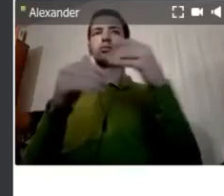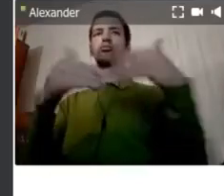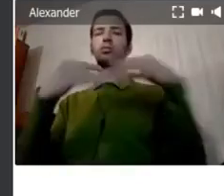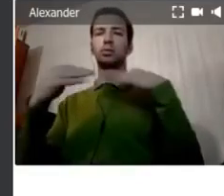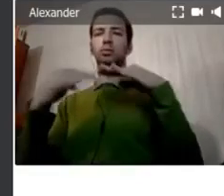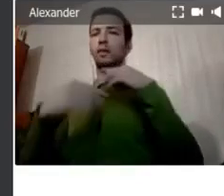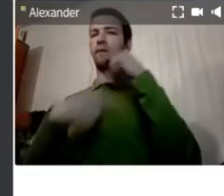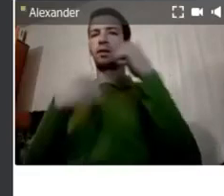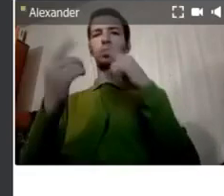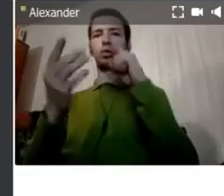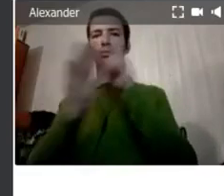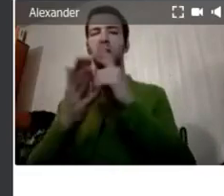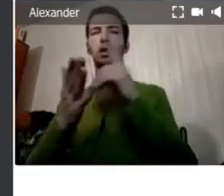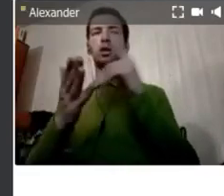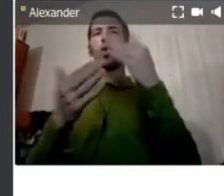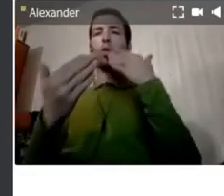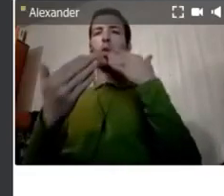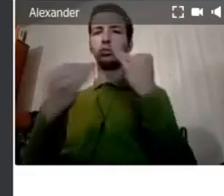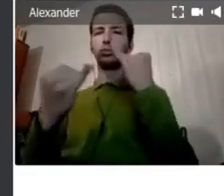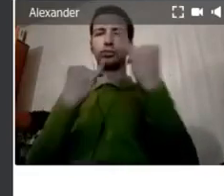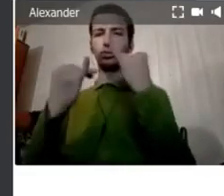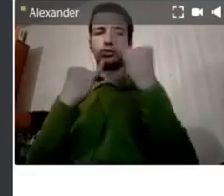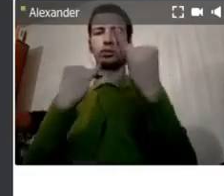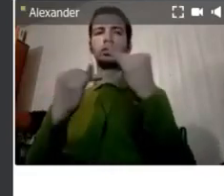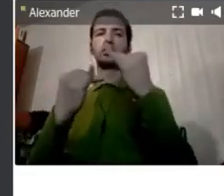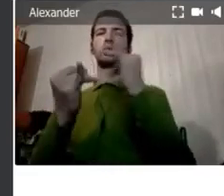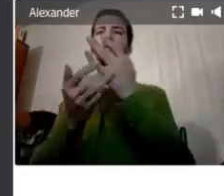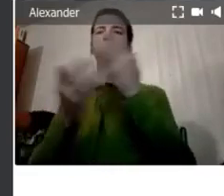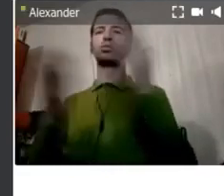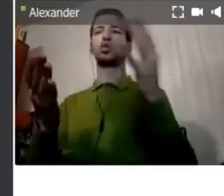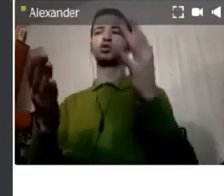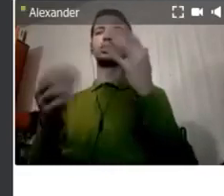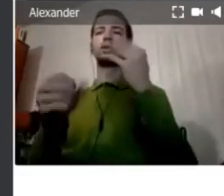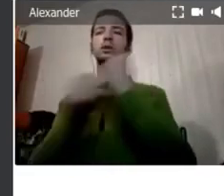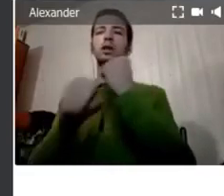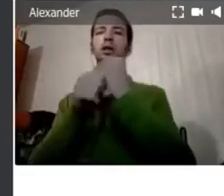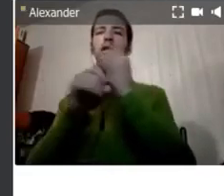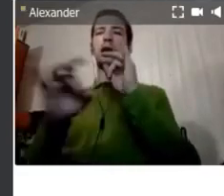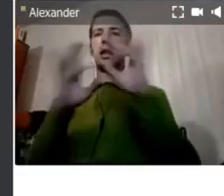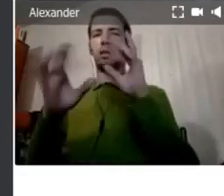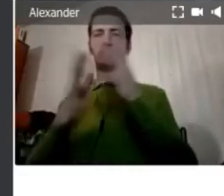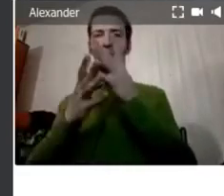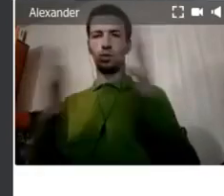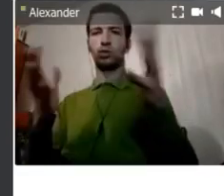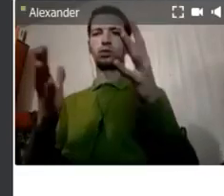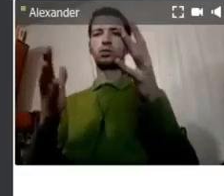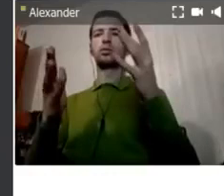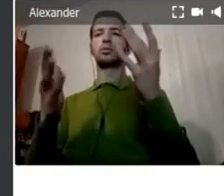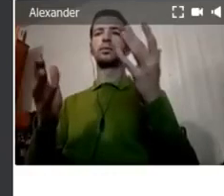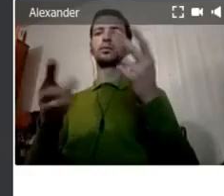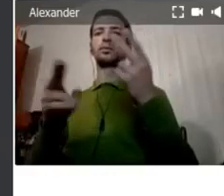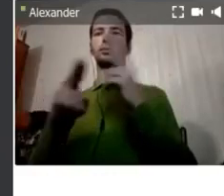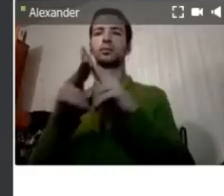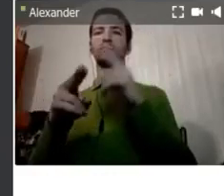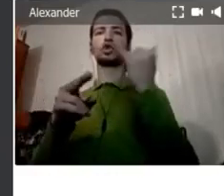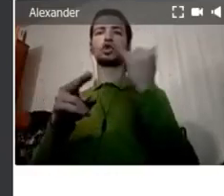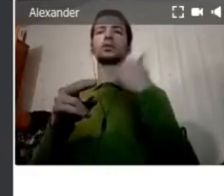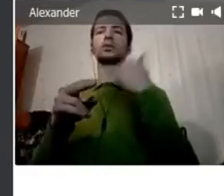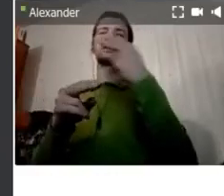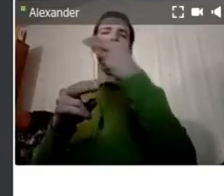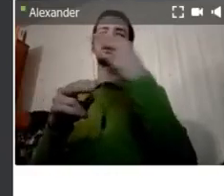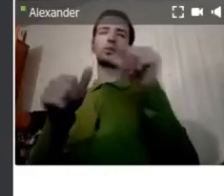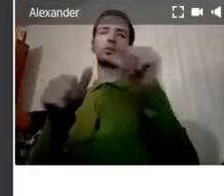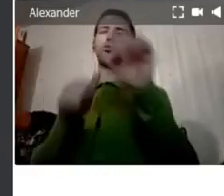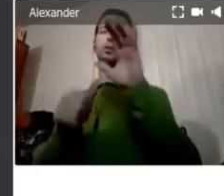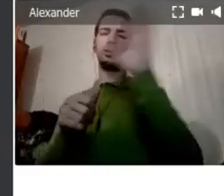либо ответим на вопросы в конце. Давайте, да, на вопросы ответим в конце, потому что я сейчас буду сбиваться. Итак, вот